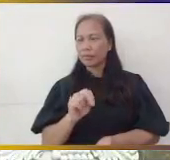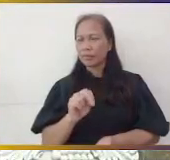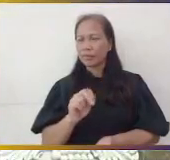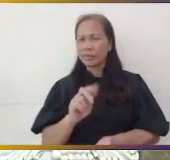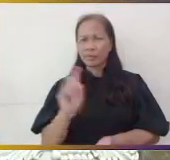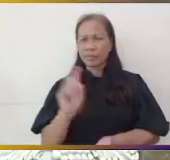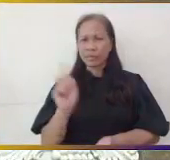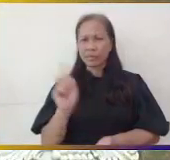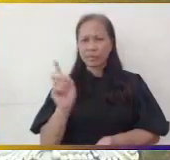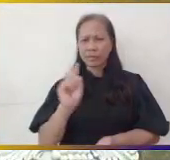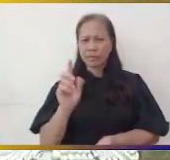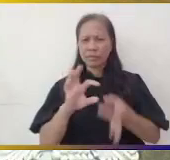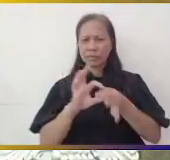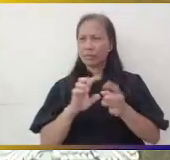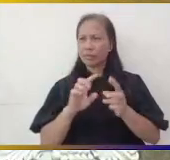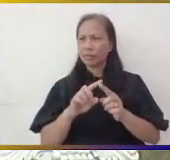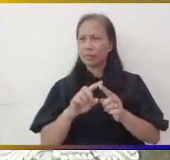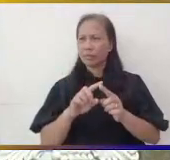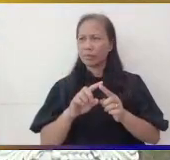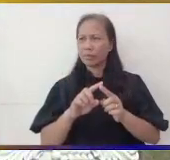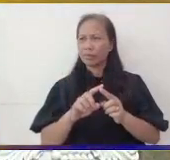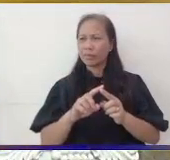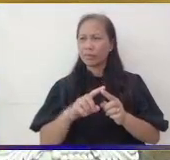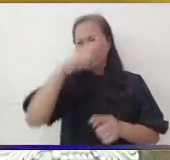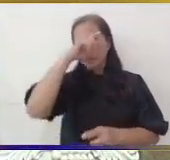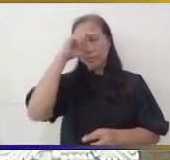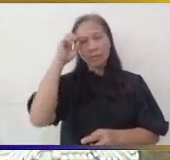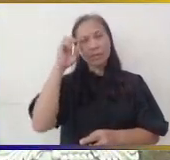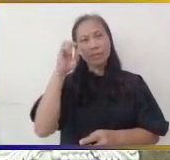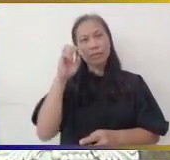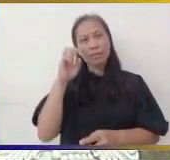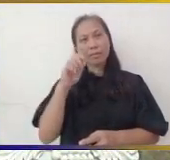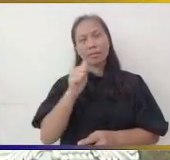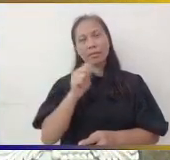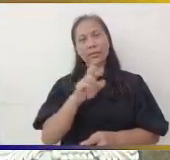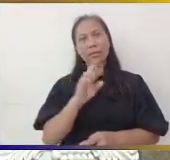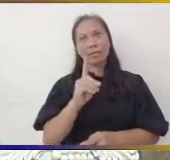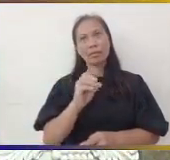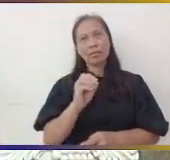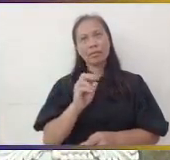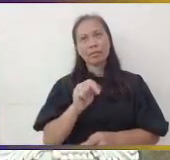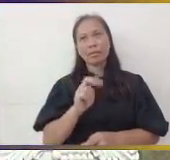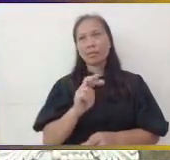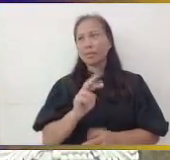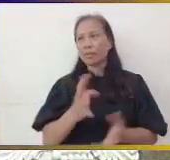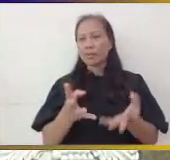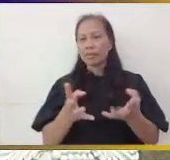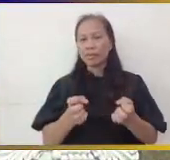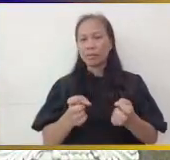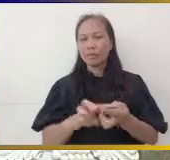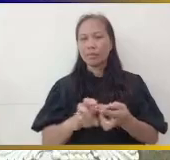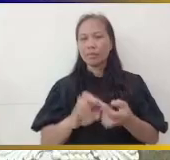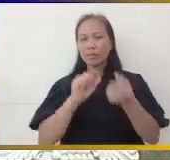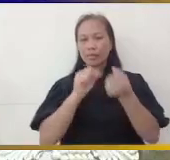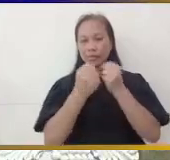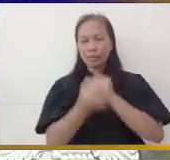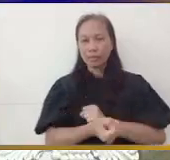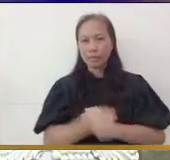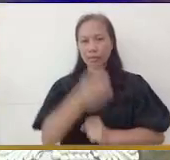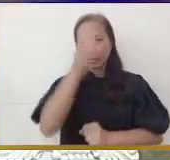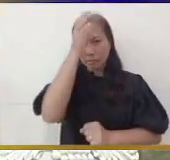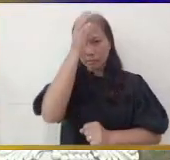niyo bagamat They're trying to reform the Catholic system ang pinpoint out natin dito kung maaalala niyo po mga kapatid ako po